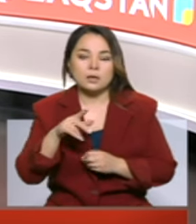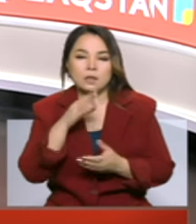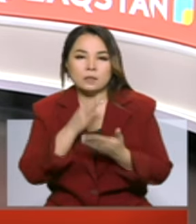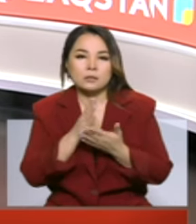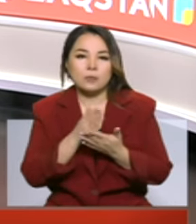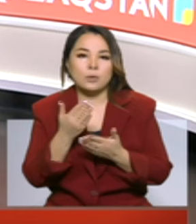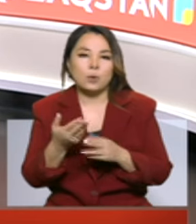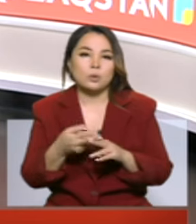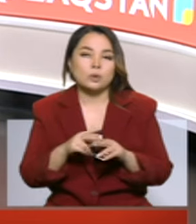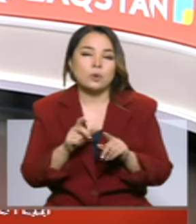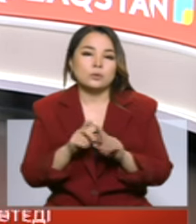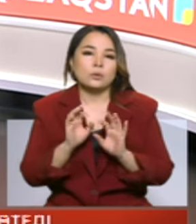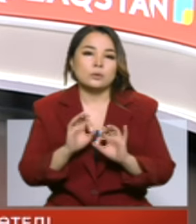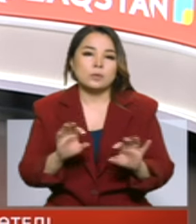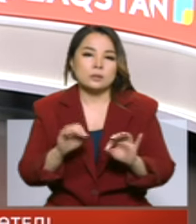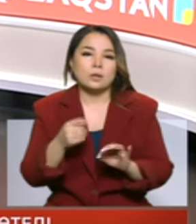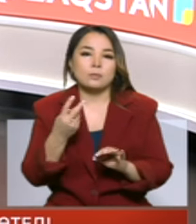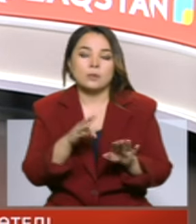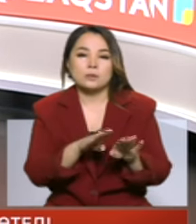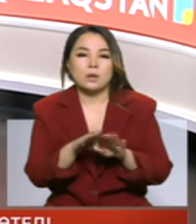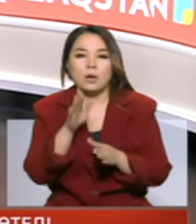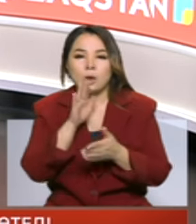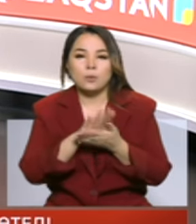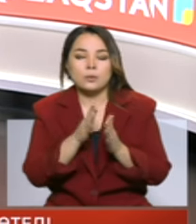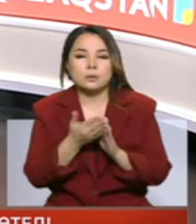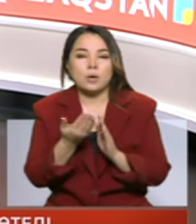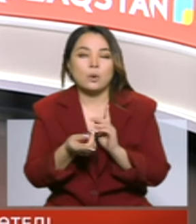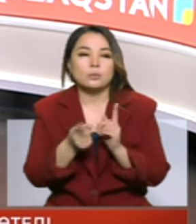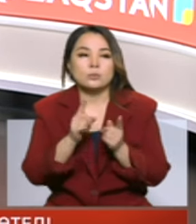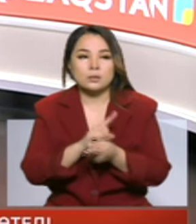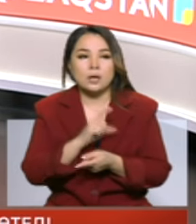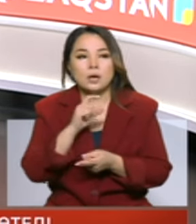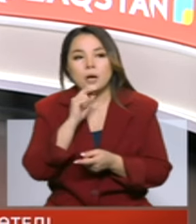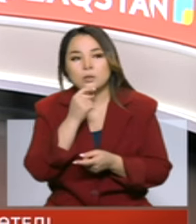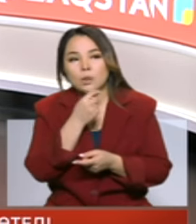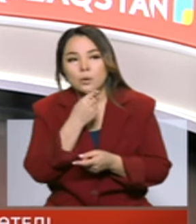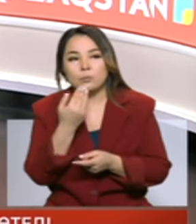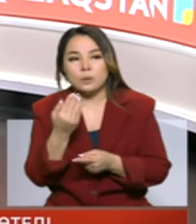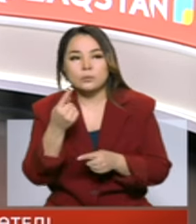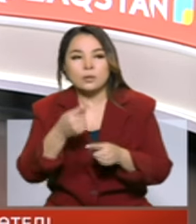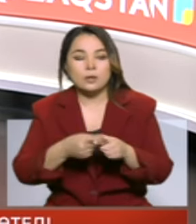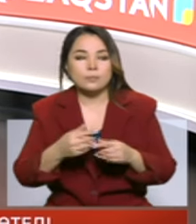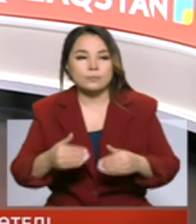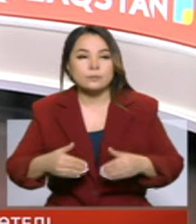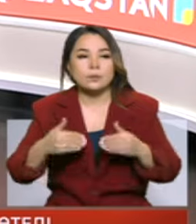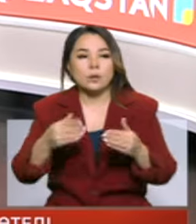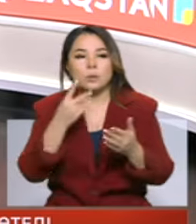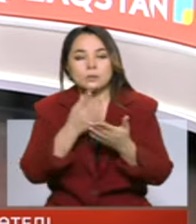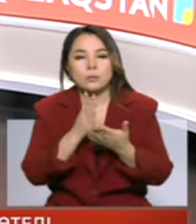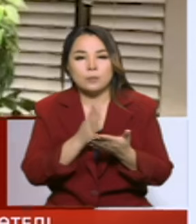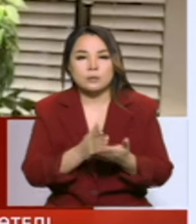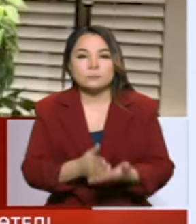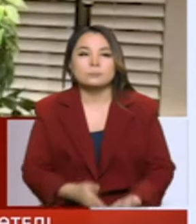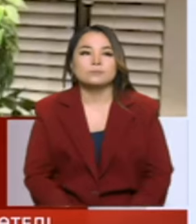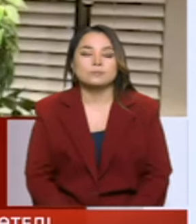деді. Оның сөзінше еліміздің бірыңғай уақыт белдеуге өтуі экономикаға оң ықпал береді.